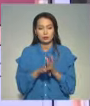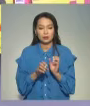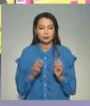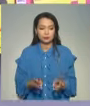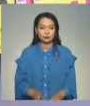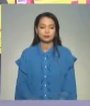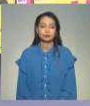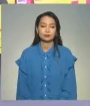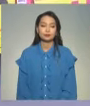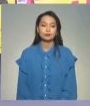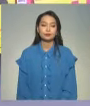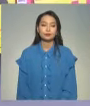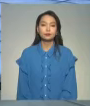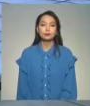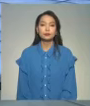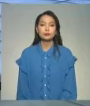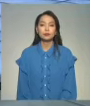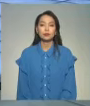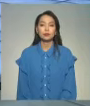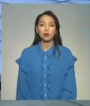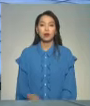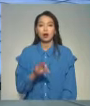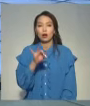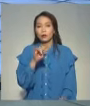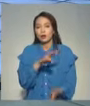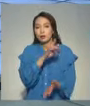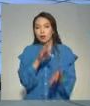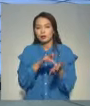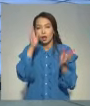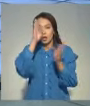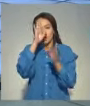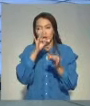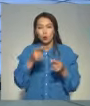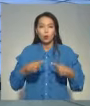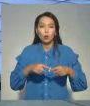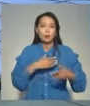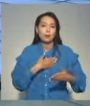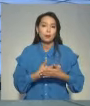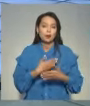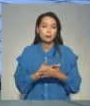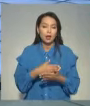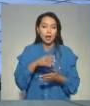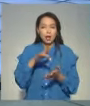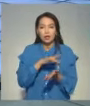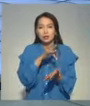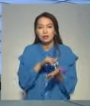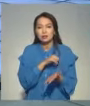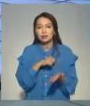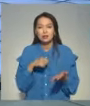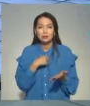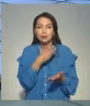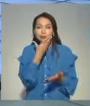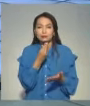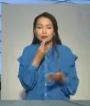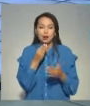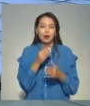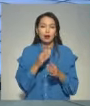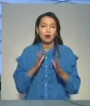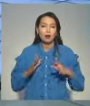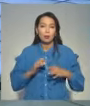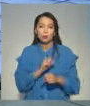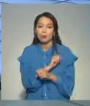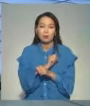Астана Таймс, қызылорда. Орал қаласының экологтары мен қоғам белсенділері еліміздегі ең көне саябақты сақтап, демалыс